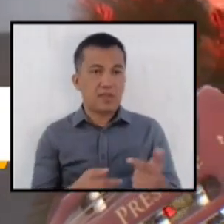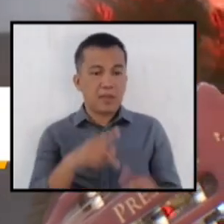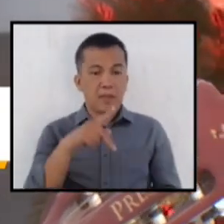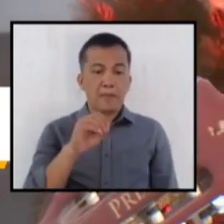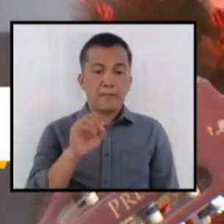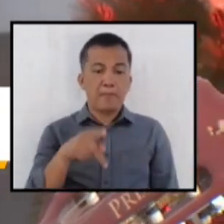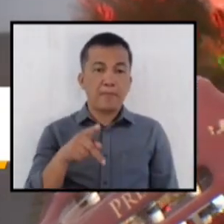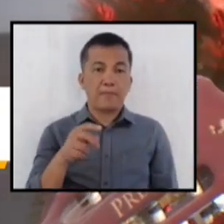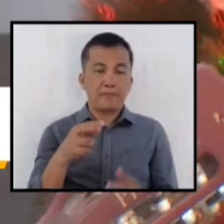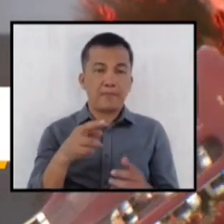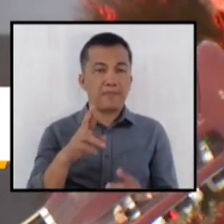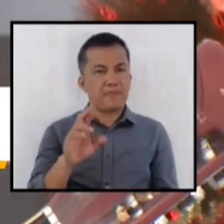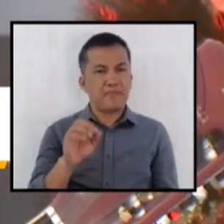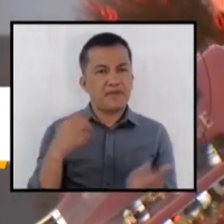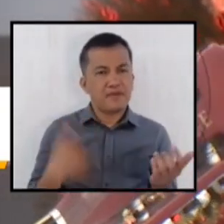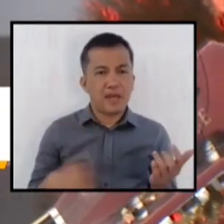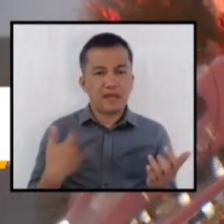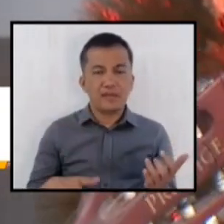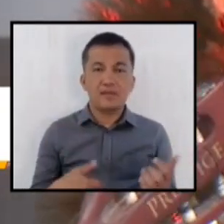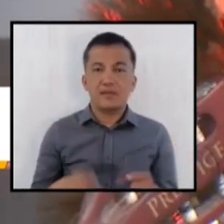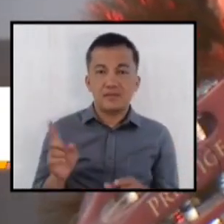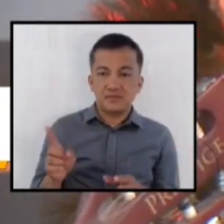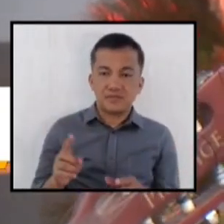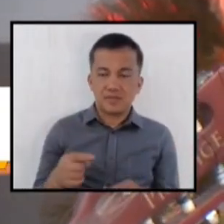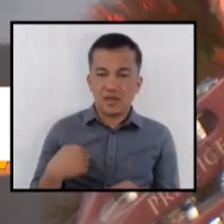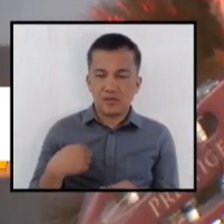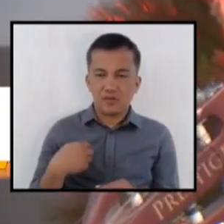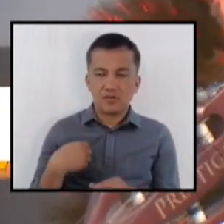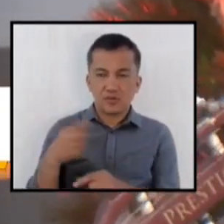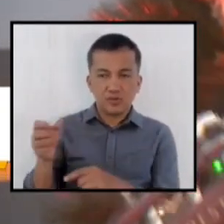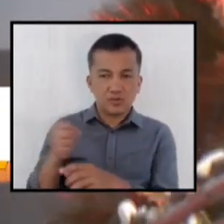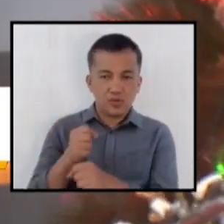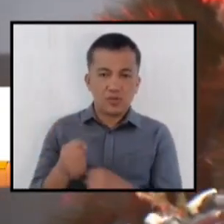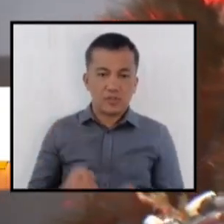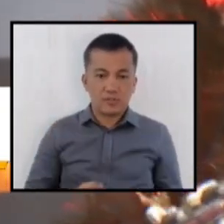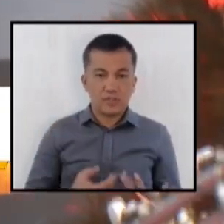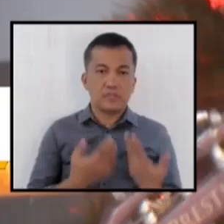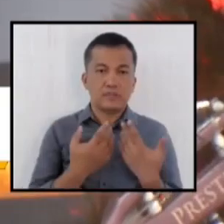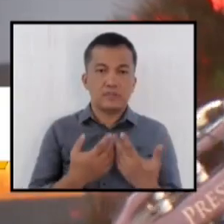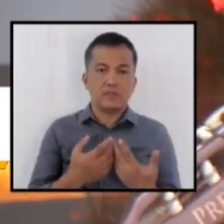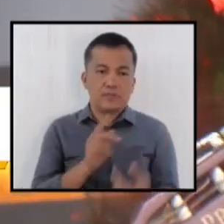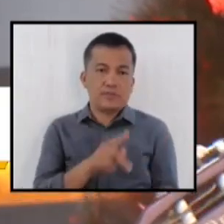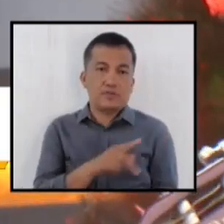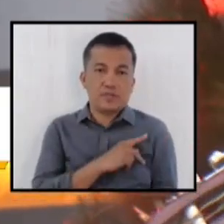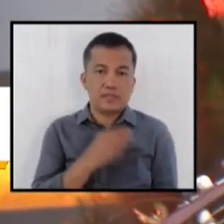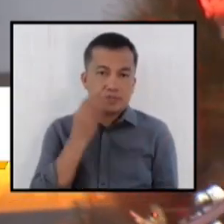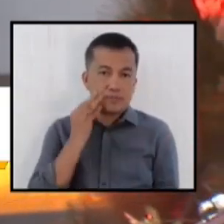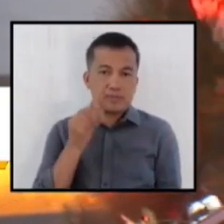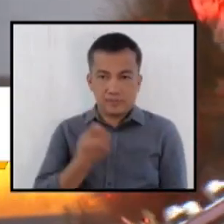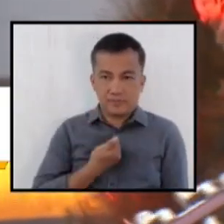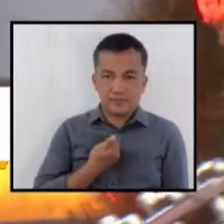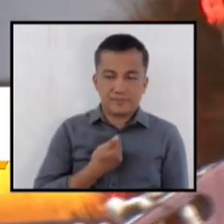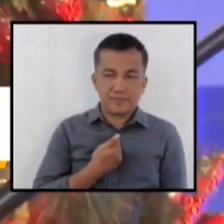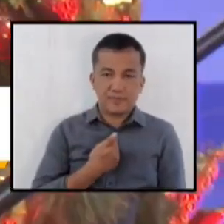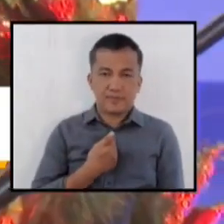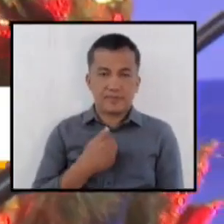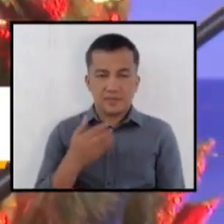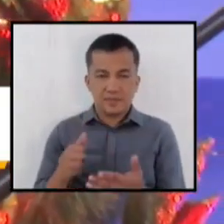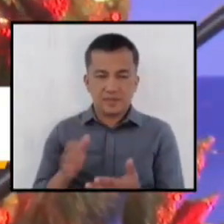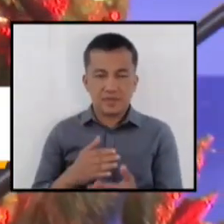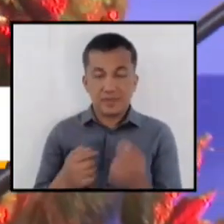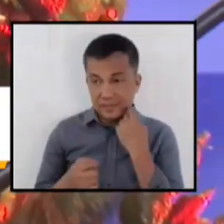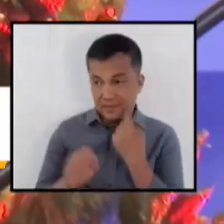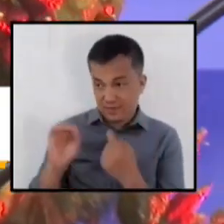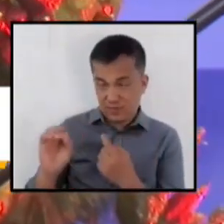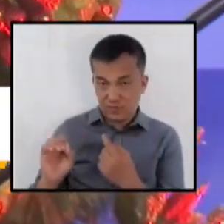less, syempre kinukuha ko po yung inspiration sa personal experiences ko po. Yeah, ayan. So yung kantang yung kanina, sa'yo yun? Yes po,